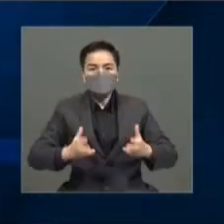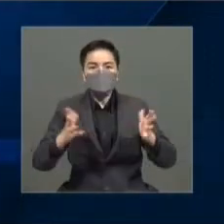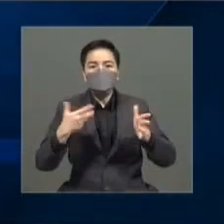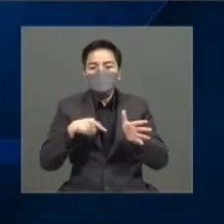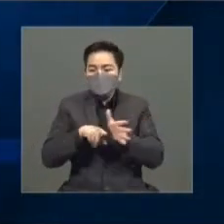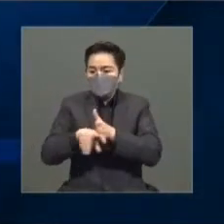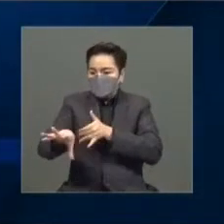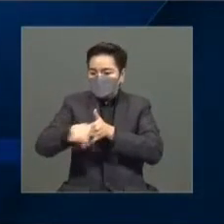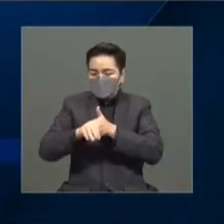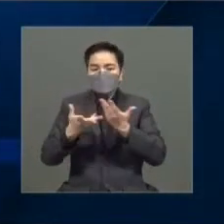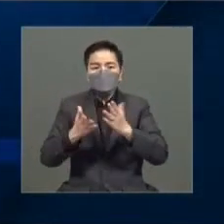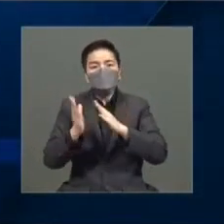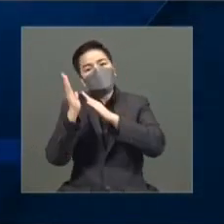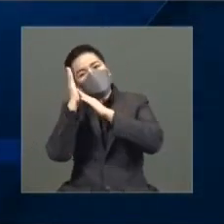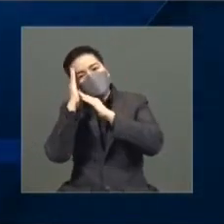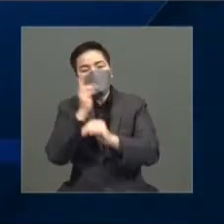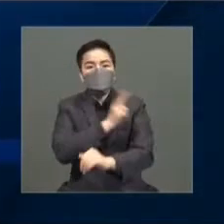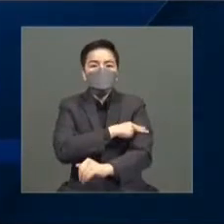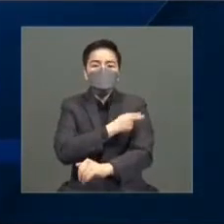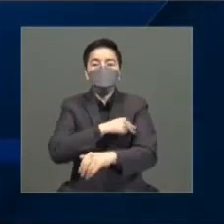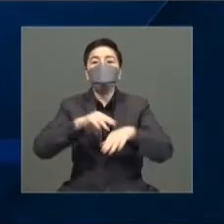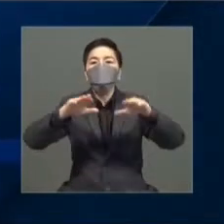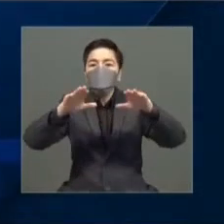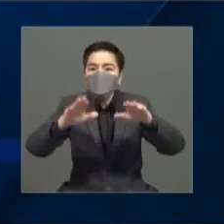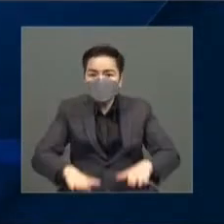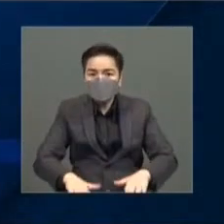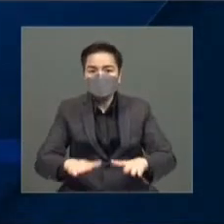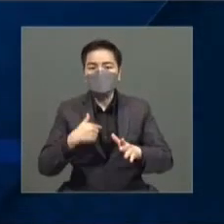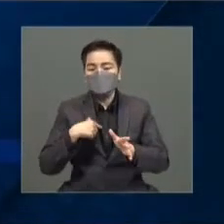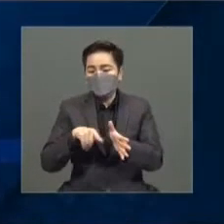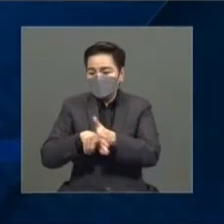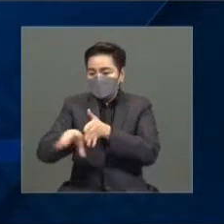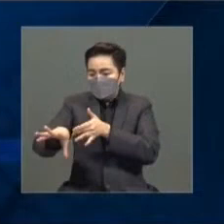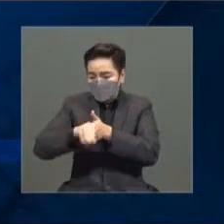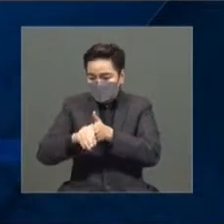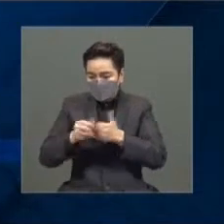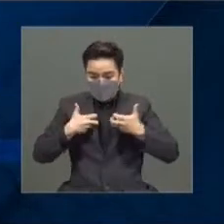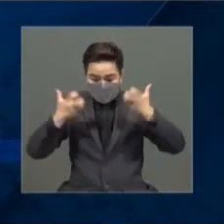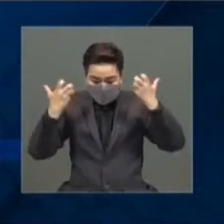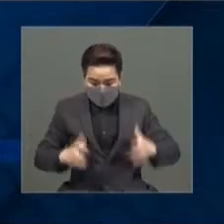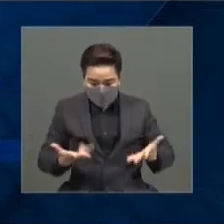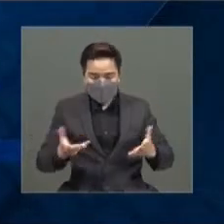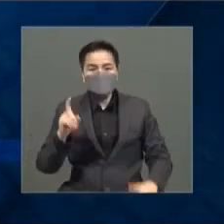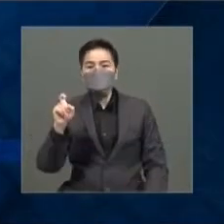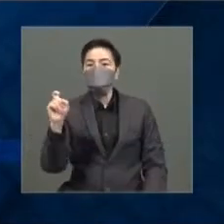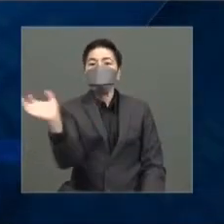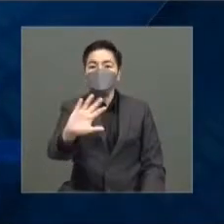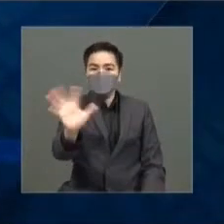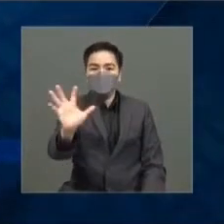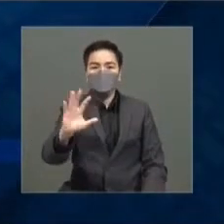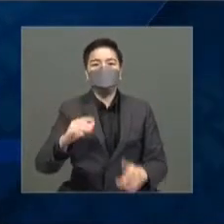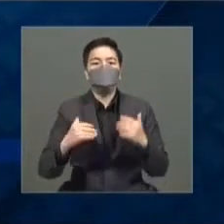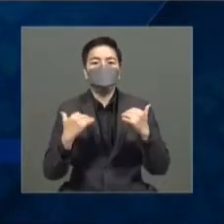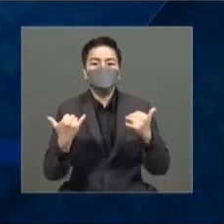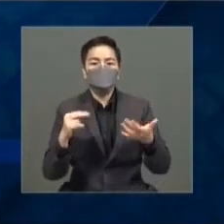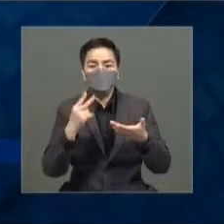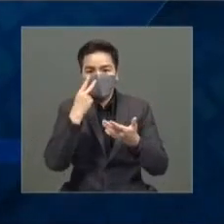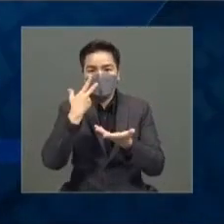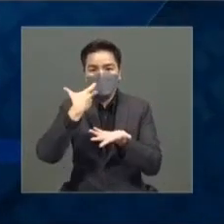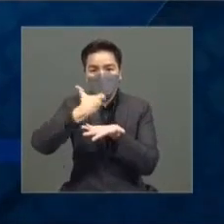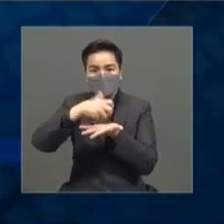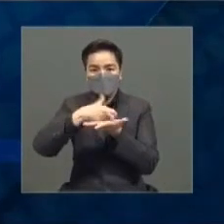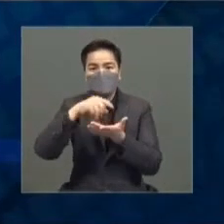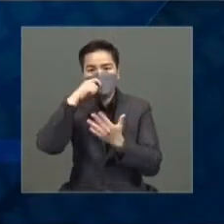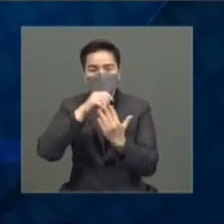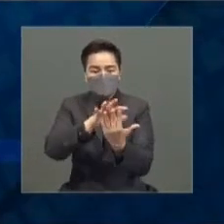แอดมิดหรือนอนโรงพยาบาลรวมทั้งลดอัตราการเสียชีวิตนะคะมาดูการรายงานผู้ติดเชื้อร